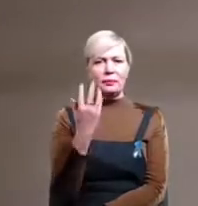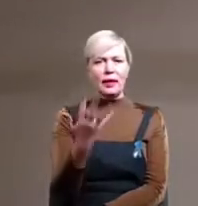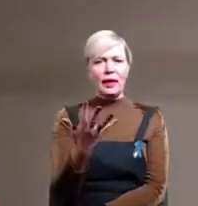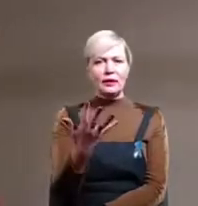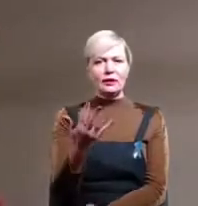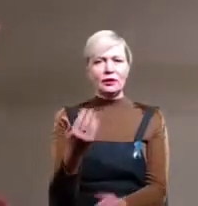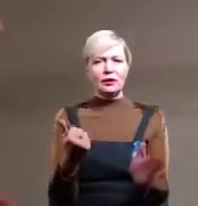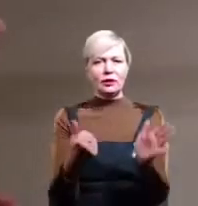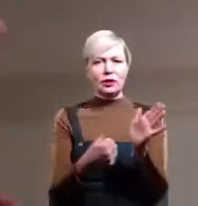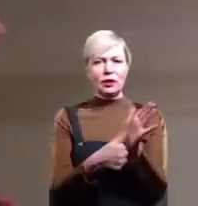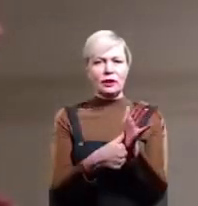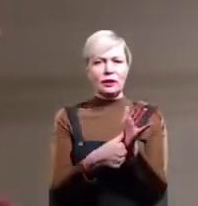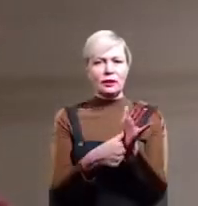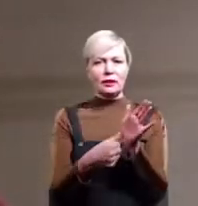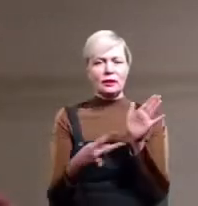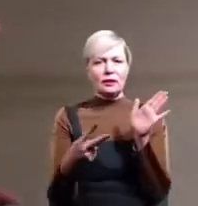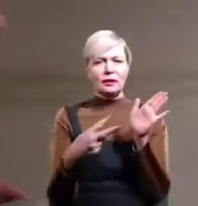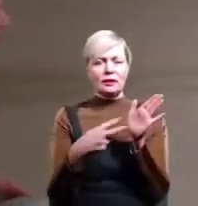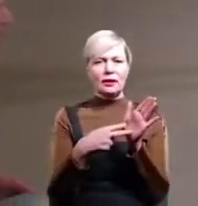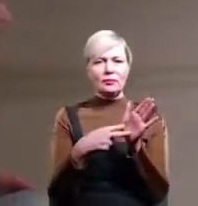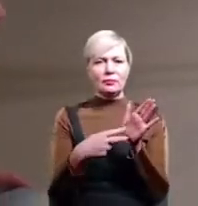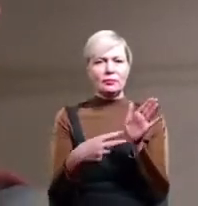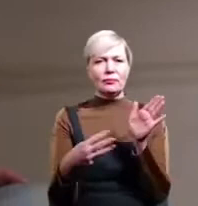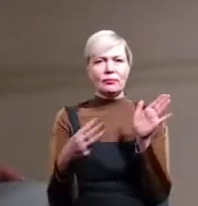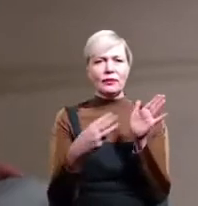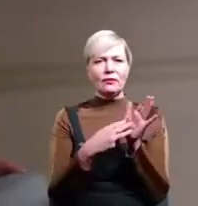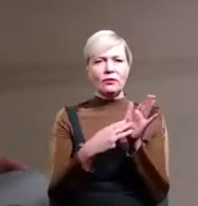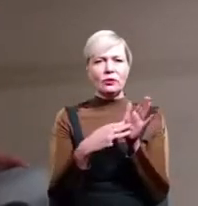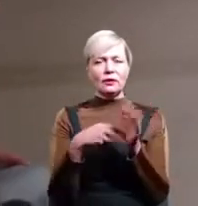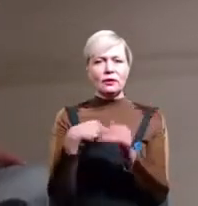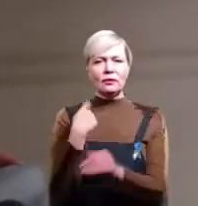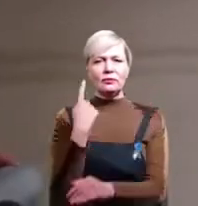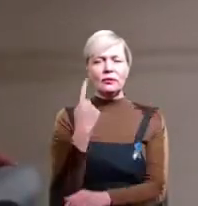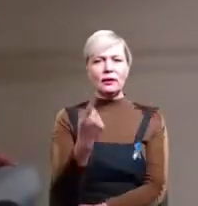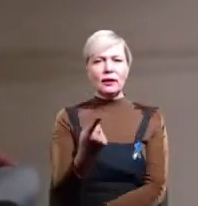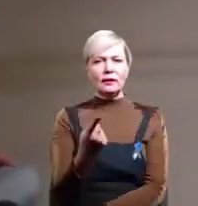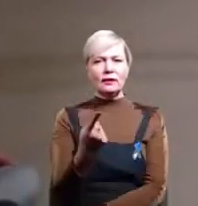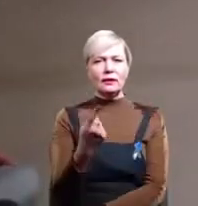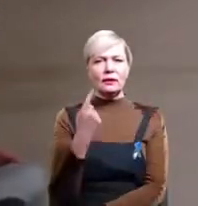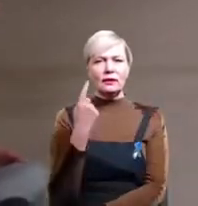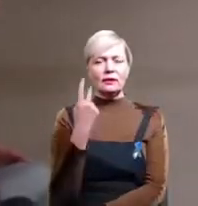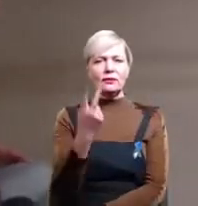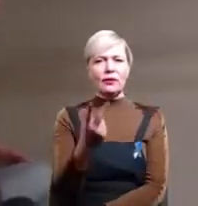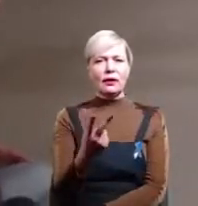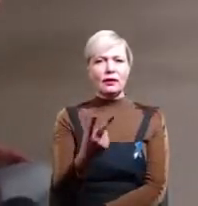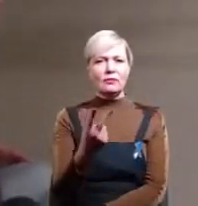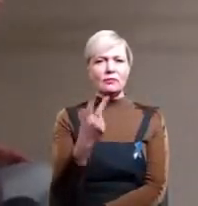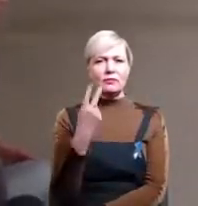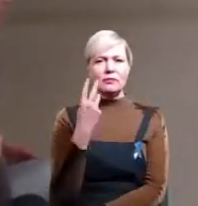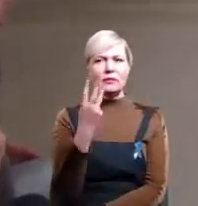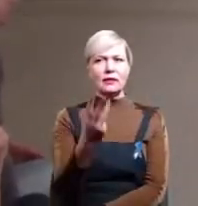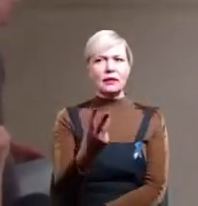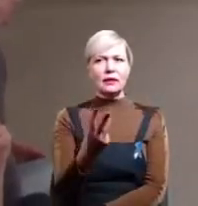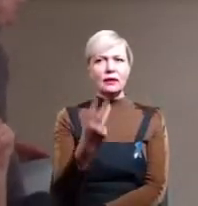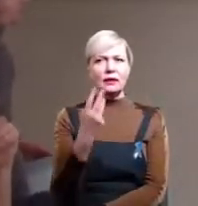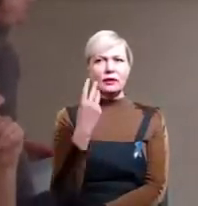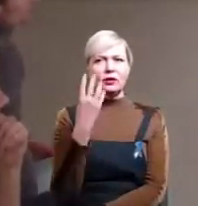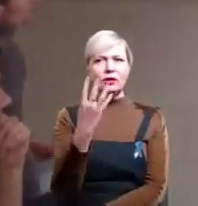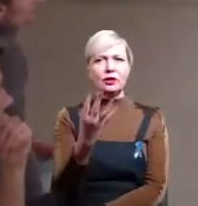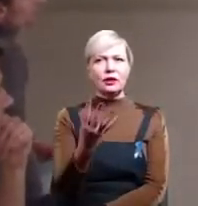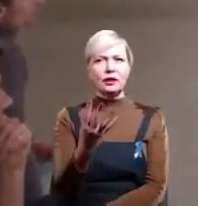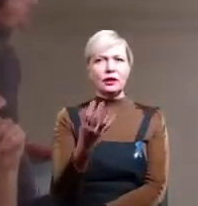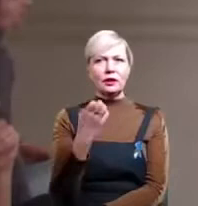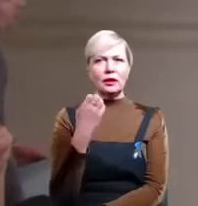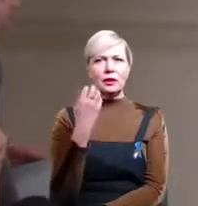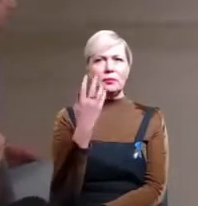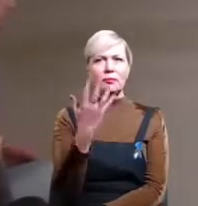пять, шесть, семь, восемь, раз, два, ронд, три, четыре,